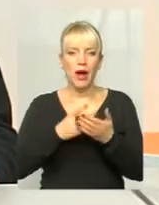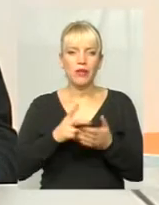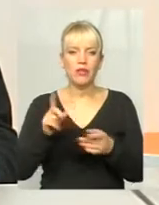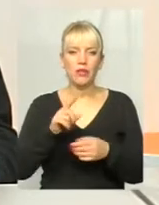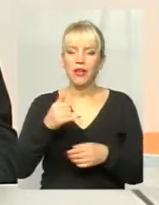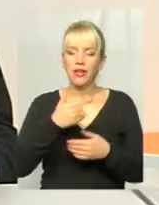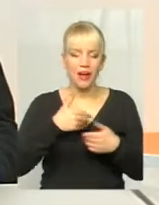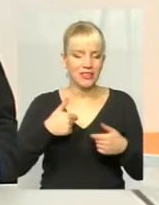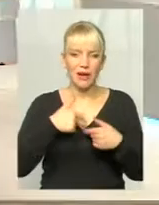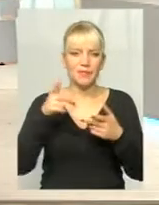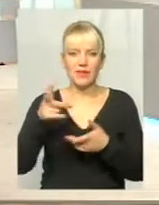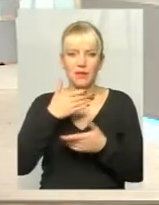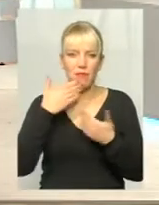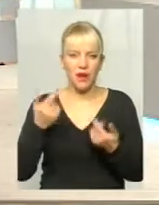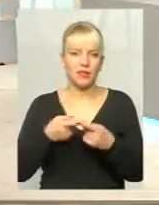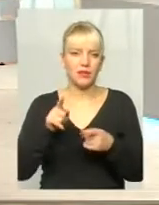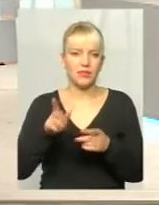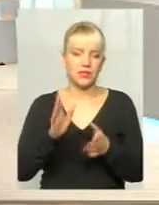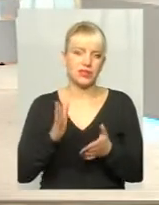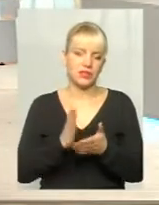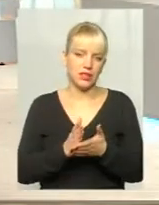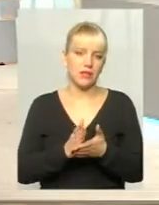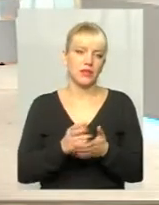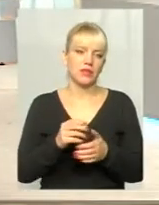там немає, там є тільки погодження проєкту.